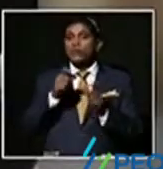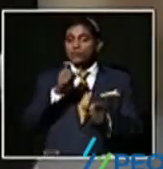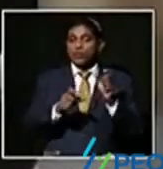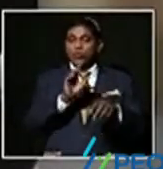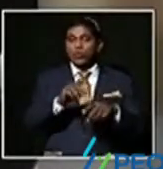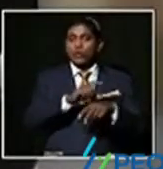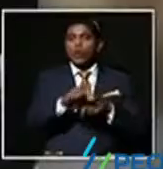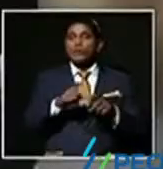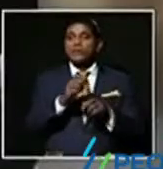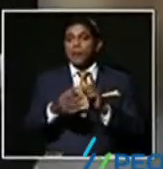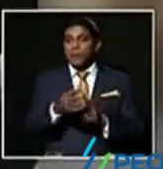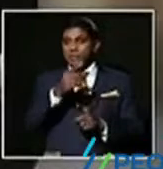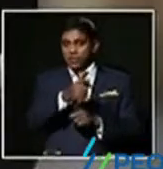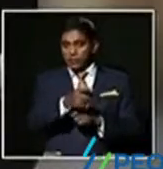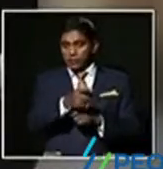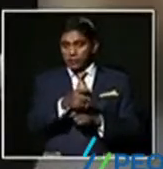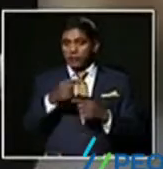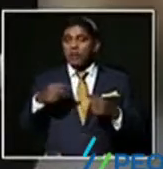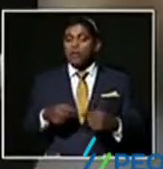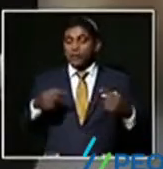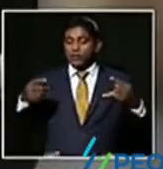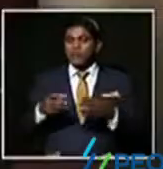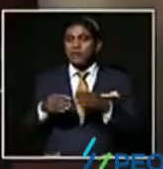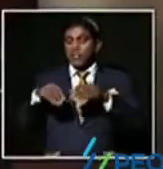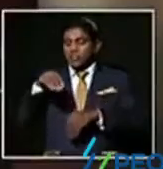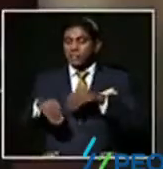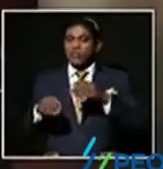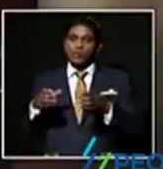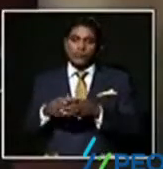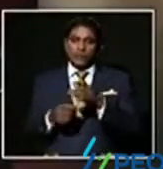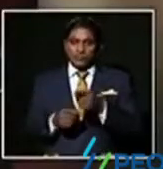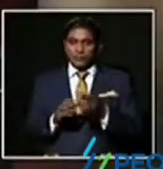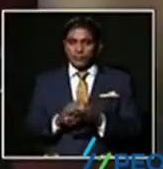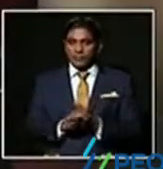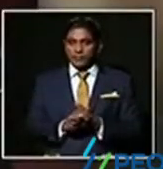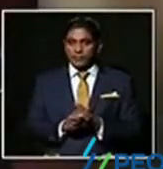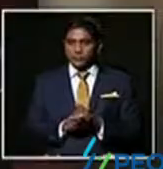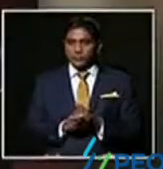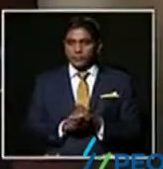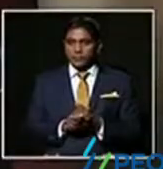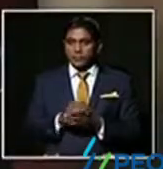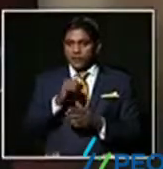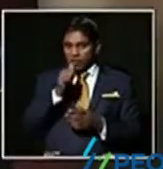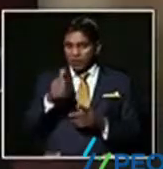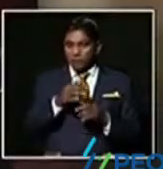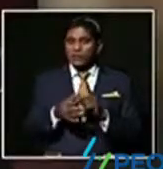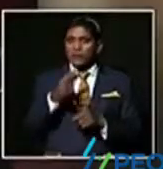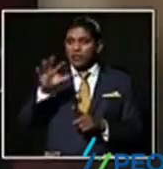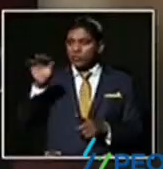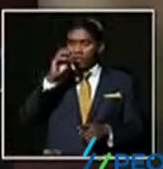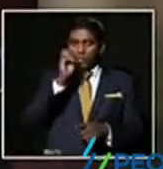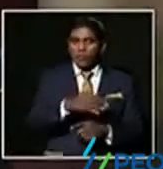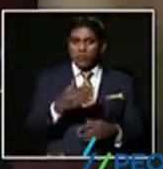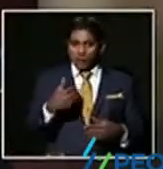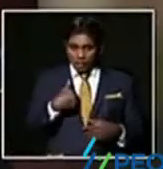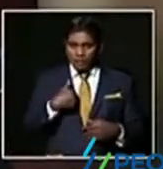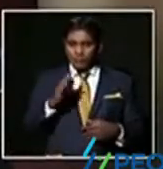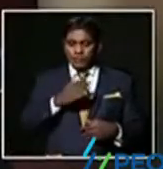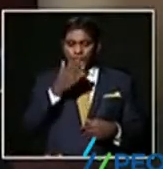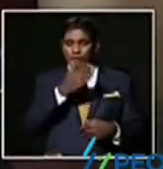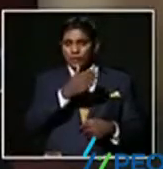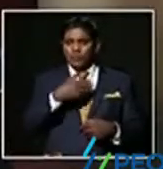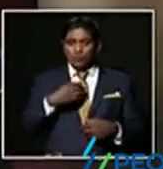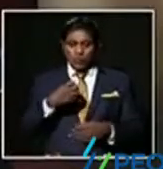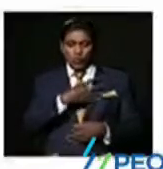කොමිසමේ සභාපතිවරයාට විරුද්ධ පක්ෂයේ දේශපාලන නියෝජිතයන්ට. හරියට මේ අපි සභාපතිව පත් කරා වගේ. එදා ඒ පත්වීම කරනකොට ගෝඨාභය